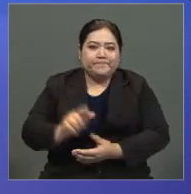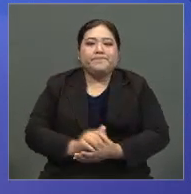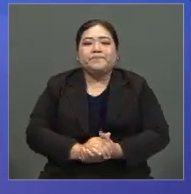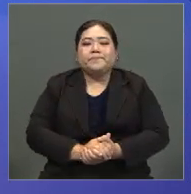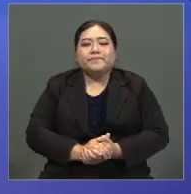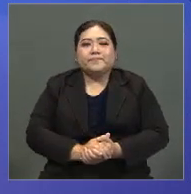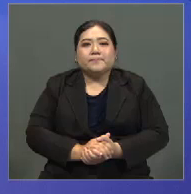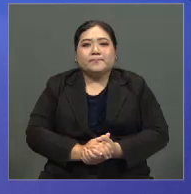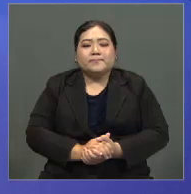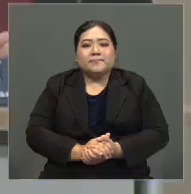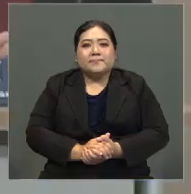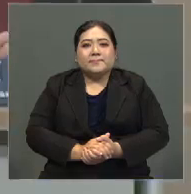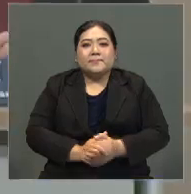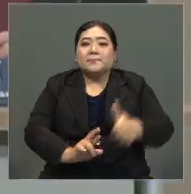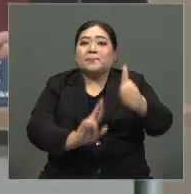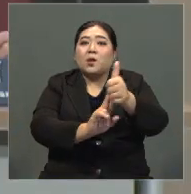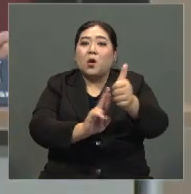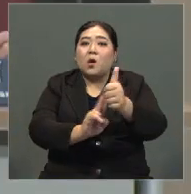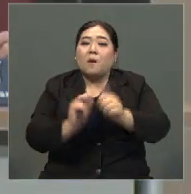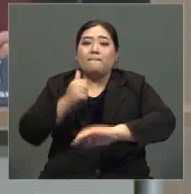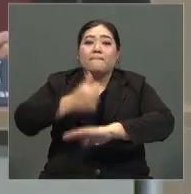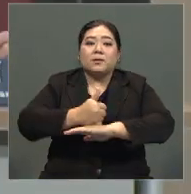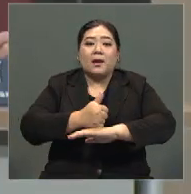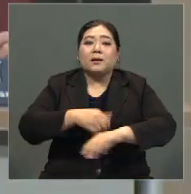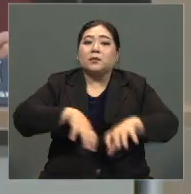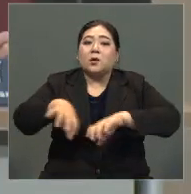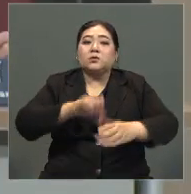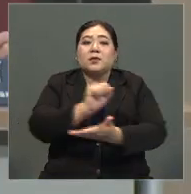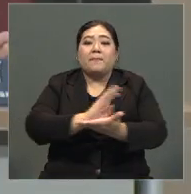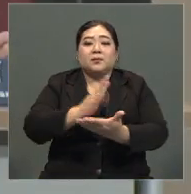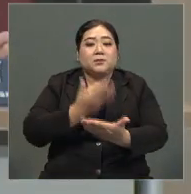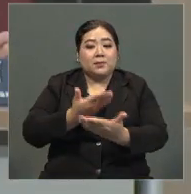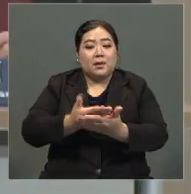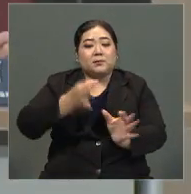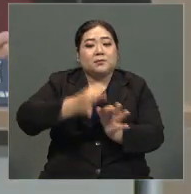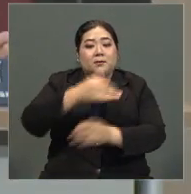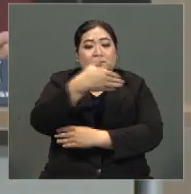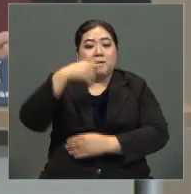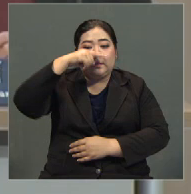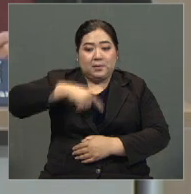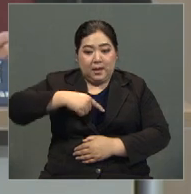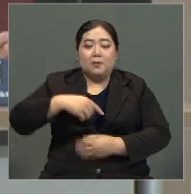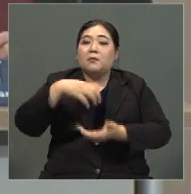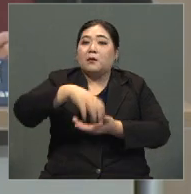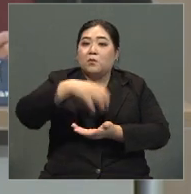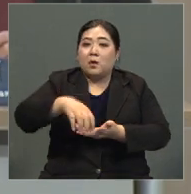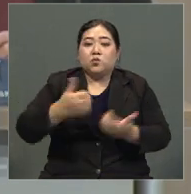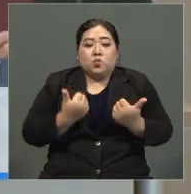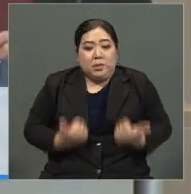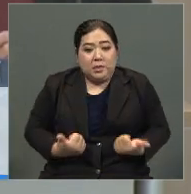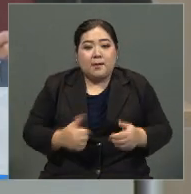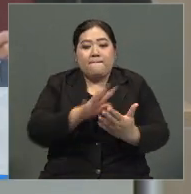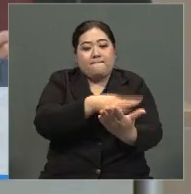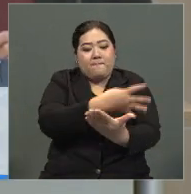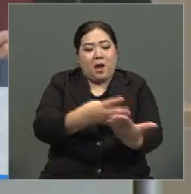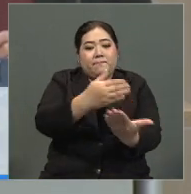ายรนดน นุ่ม นน ท่านรองผู้วาการดานสเทียรภาสถาบนกเงินธนาคารแ่งประเทศไยบอกว่ามตรการรอบนี้